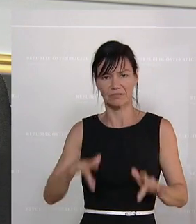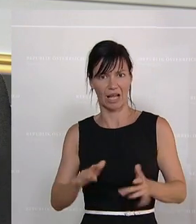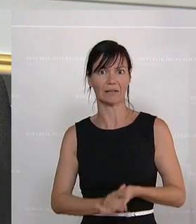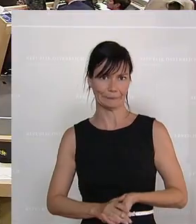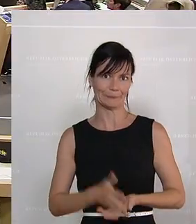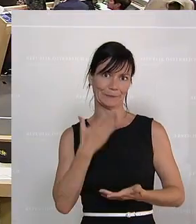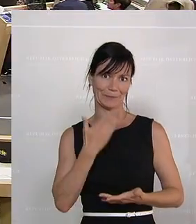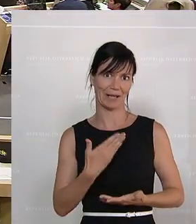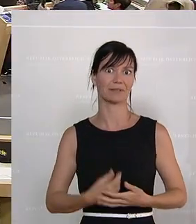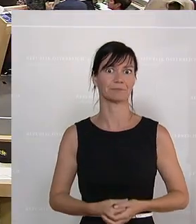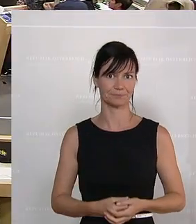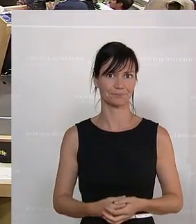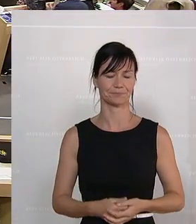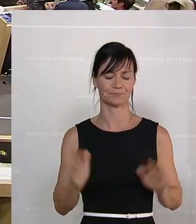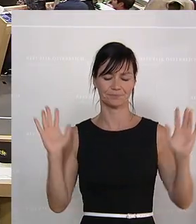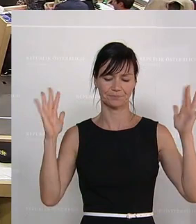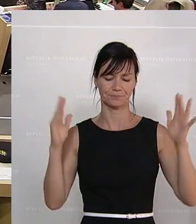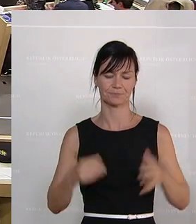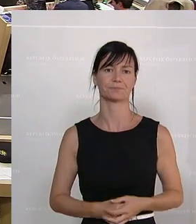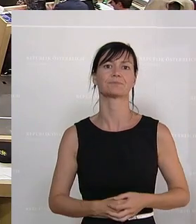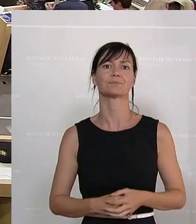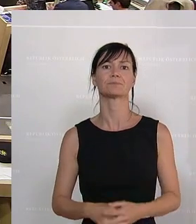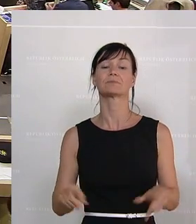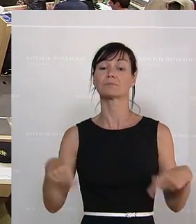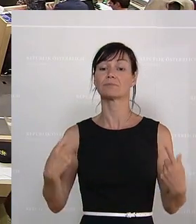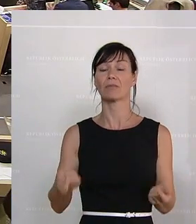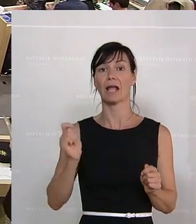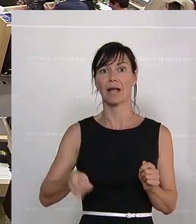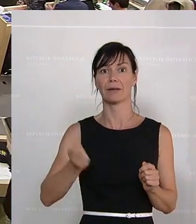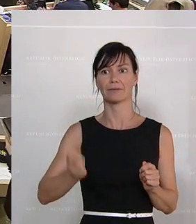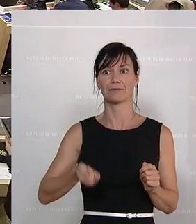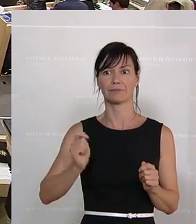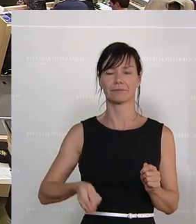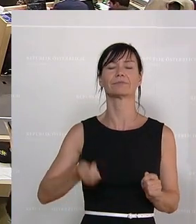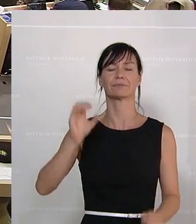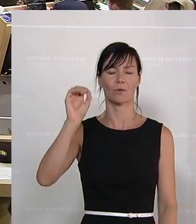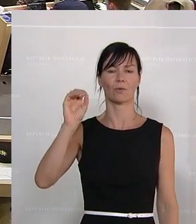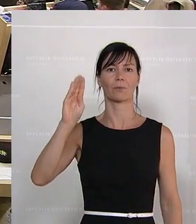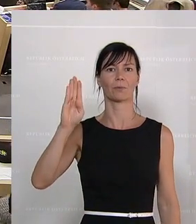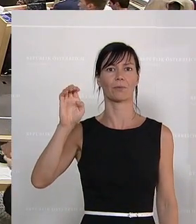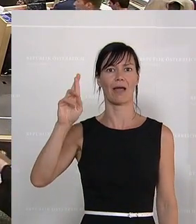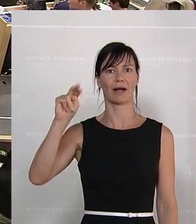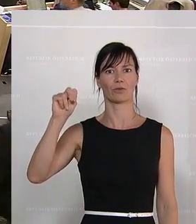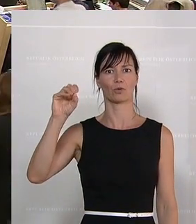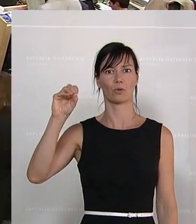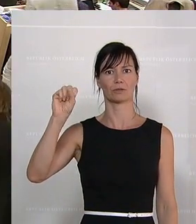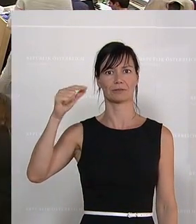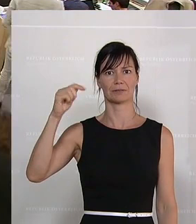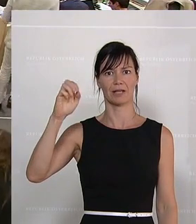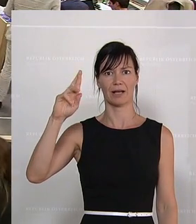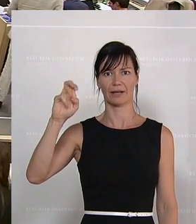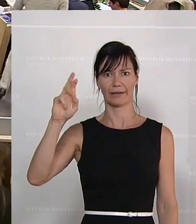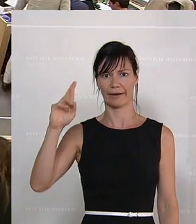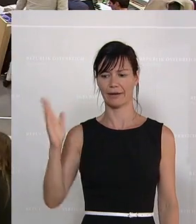dank familienministerin susanne raab von der öbb das paket für die familien fußt auf zwei pfeilern kurzfristige maßnahmen